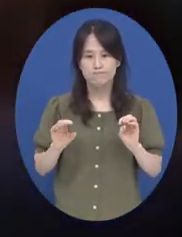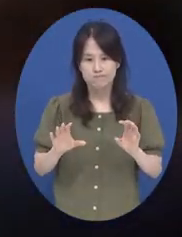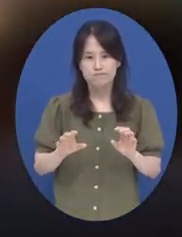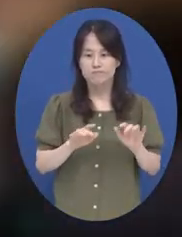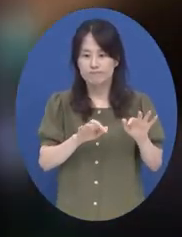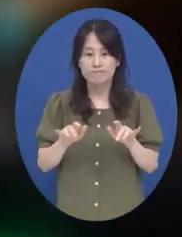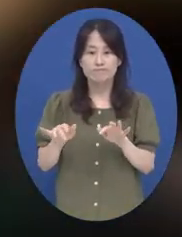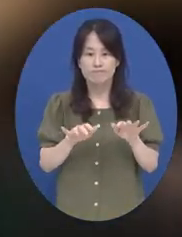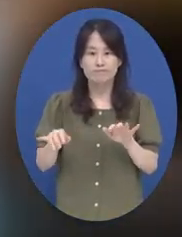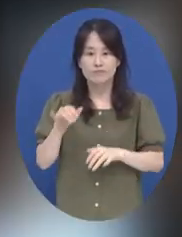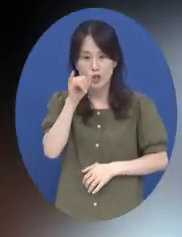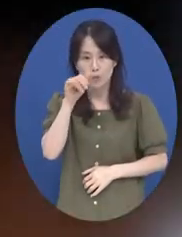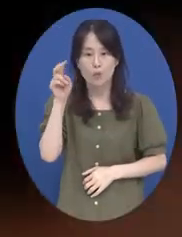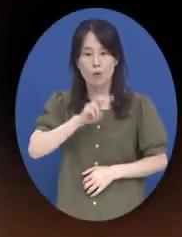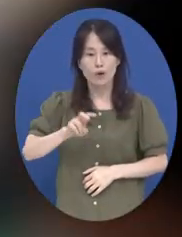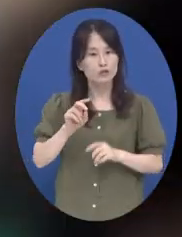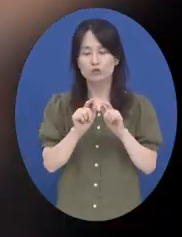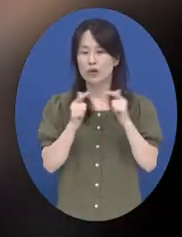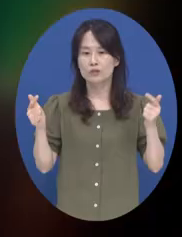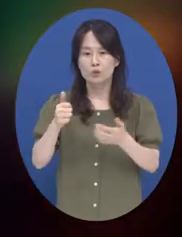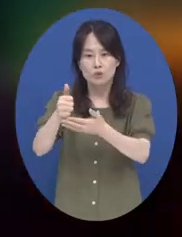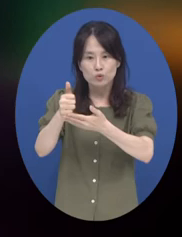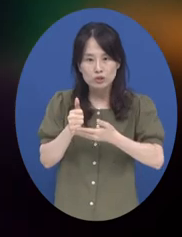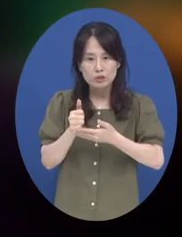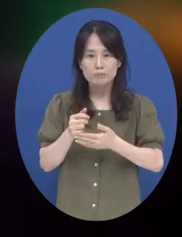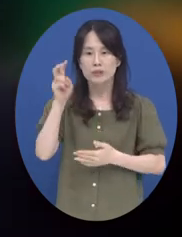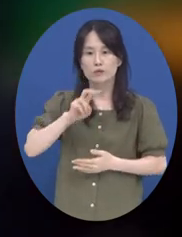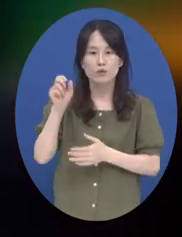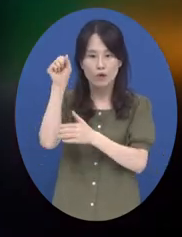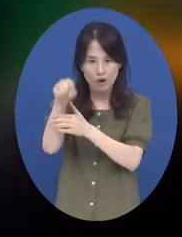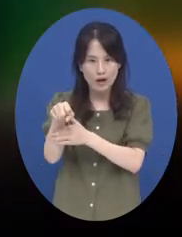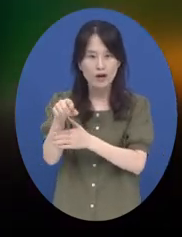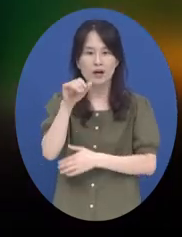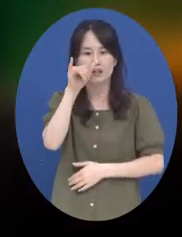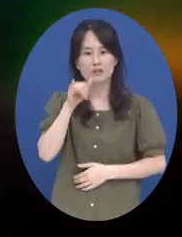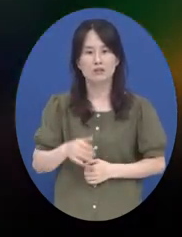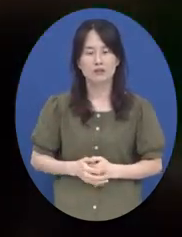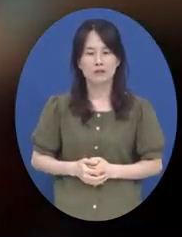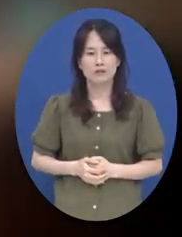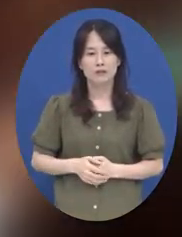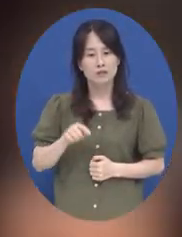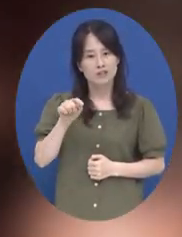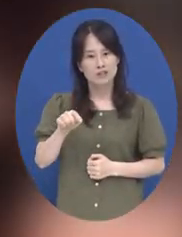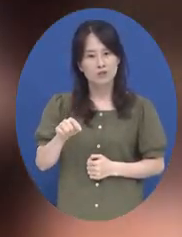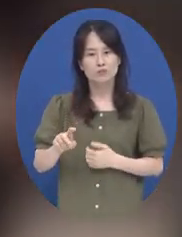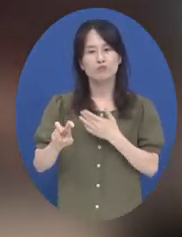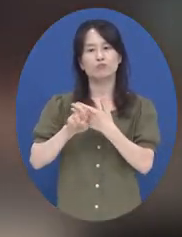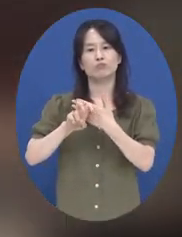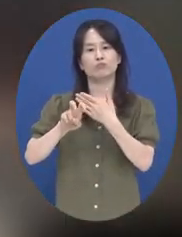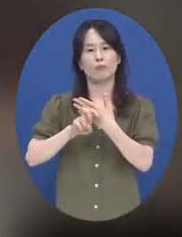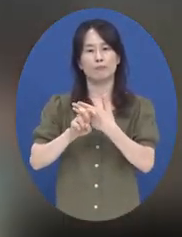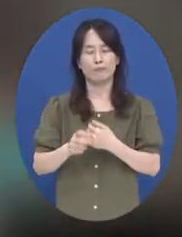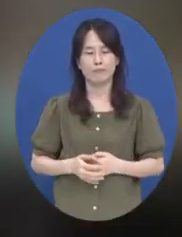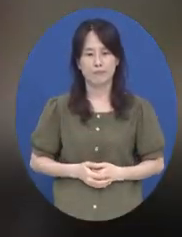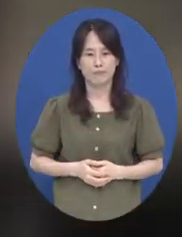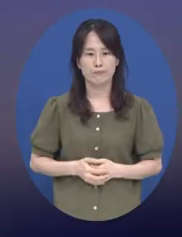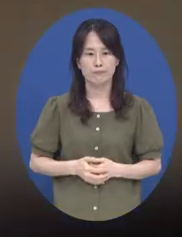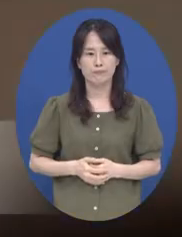음향과 반주 시설을 갖추고 가수가 아닌 손님에게 노래를 허용한 곳도 있습니다. 이 역시